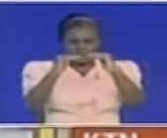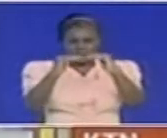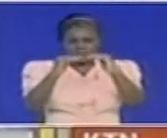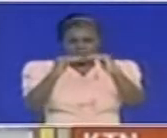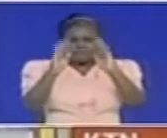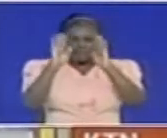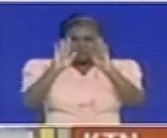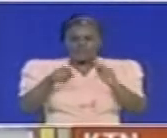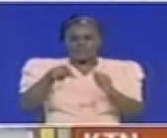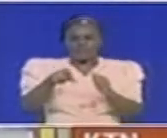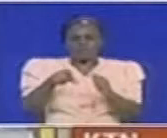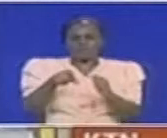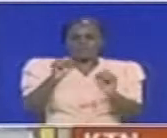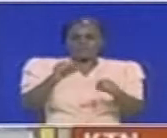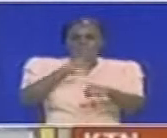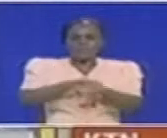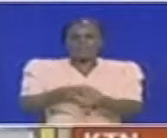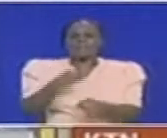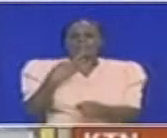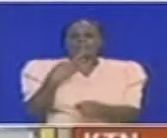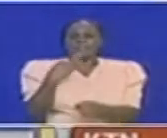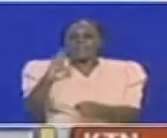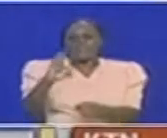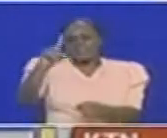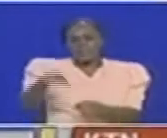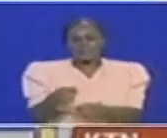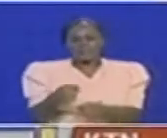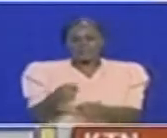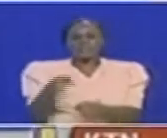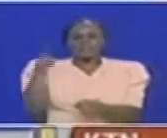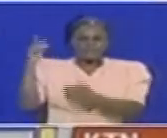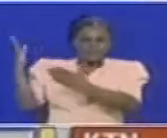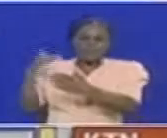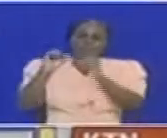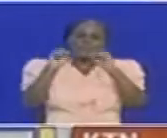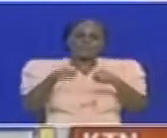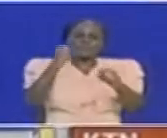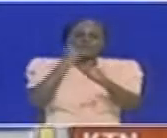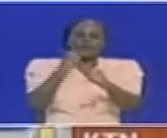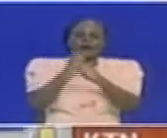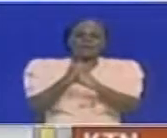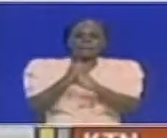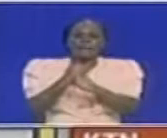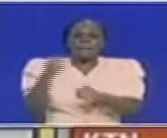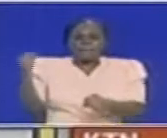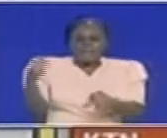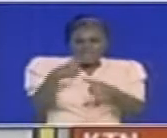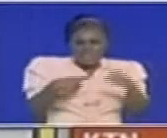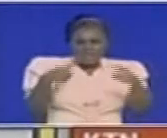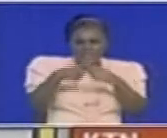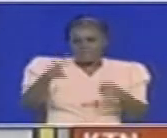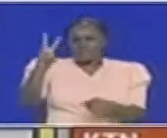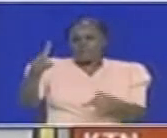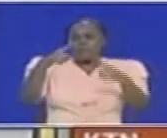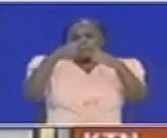that you can buy is Kenya shillings 3,000. Boncha inadaiwa kuwa na uwezo wa kufanya kazi kwa takriban miaka miwili. Hata